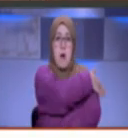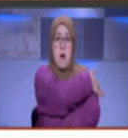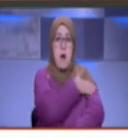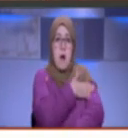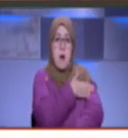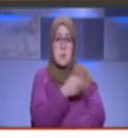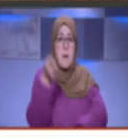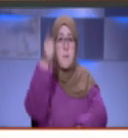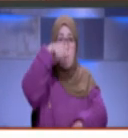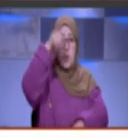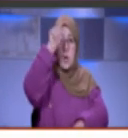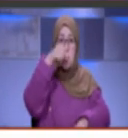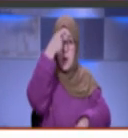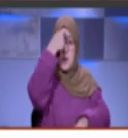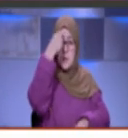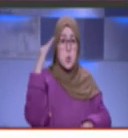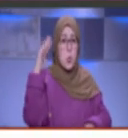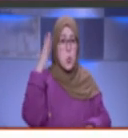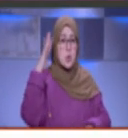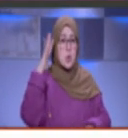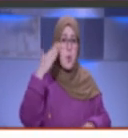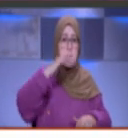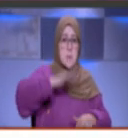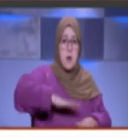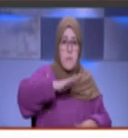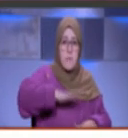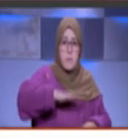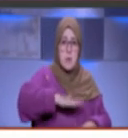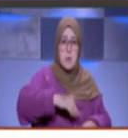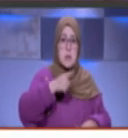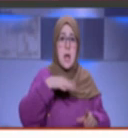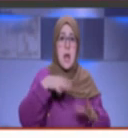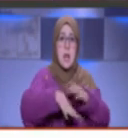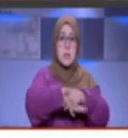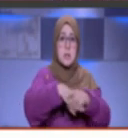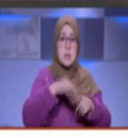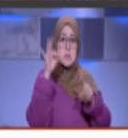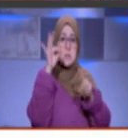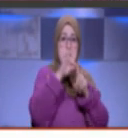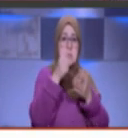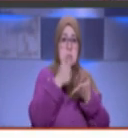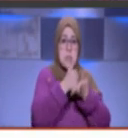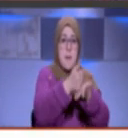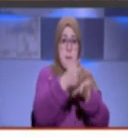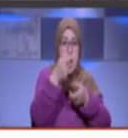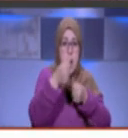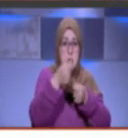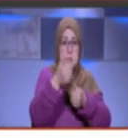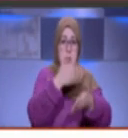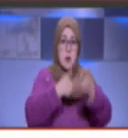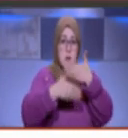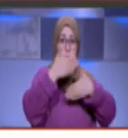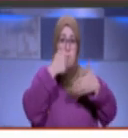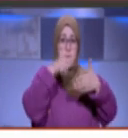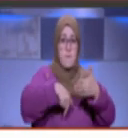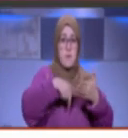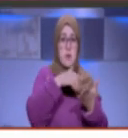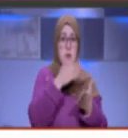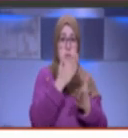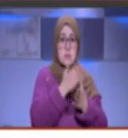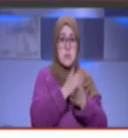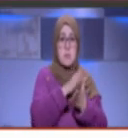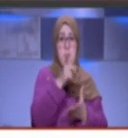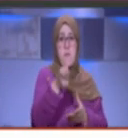الخميس، وتوقعات بتخفيضات في الإنتاج تستهدف دعم الأسعار التي تراجعت في ظل جائحة